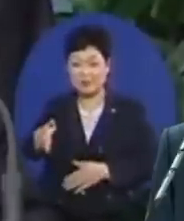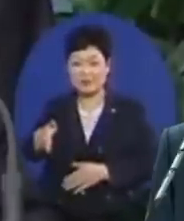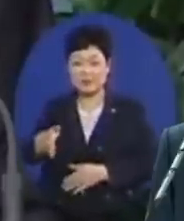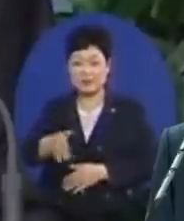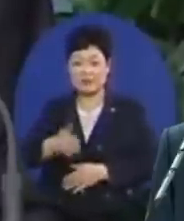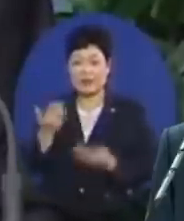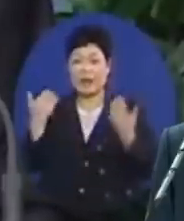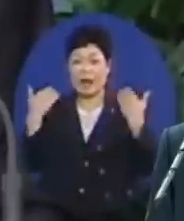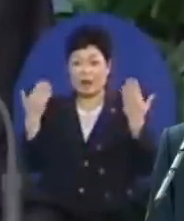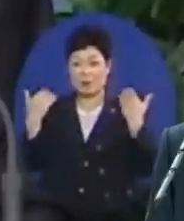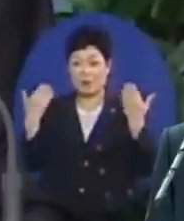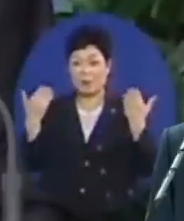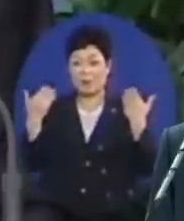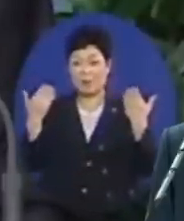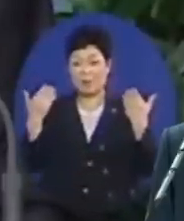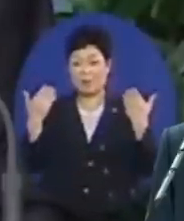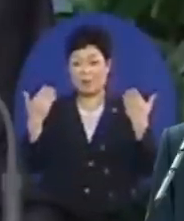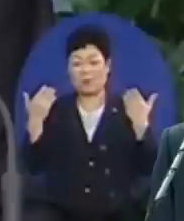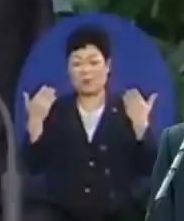학교에